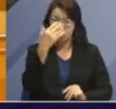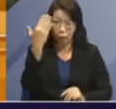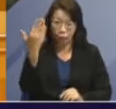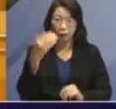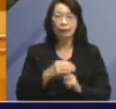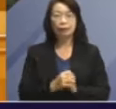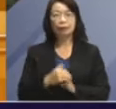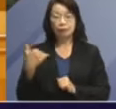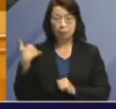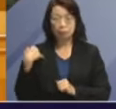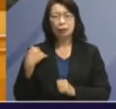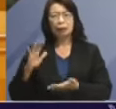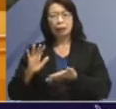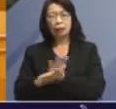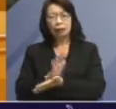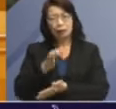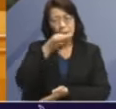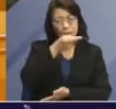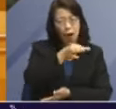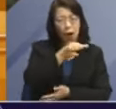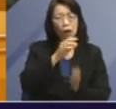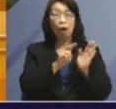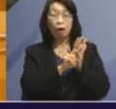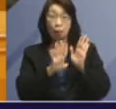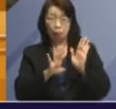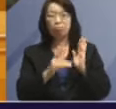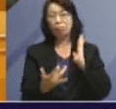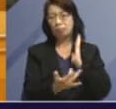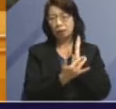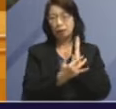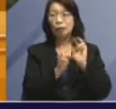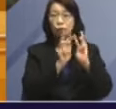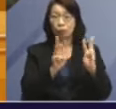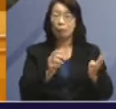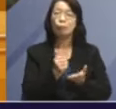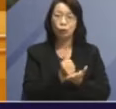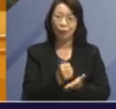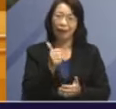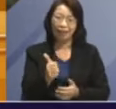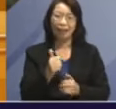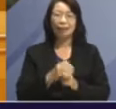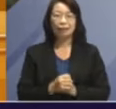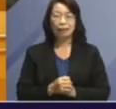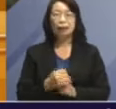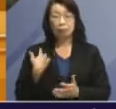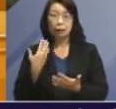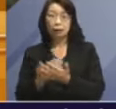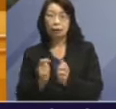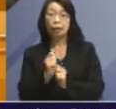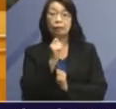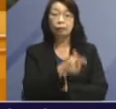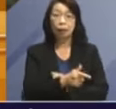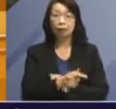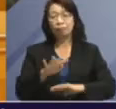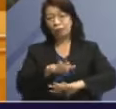ถยื่นฟ้องโดยระบบอิเล็กทรอนิกส์ได้ e-filing นะครับชำระค่าธรรมเนียมทางแบ